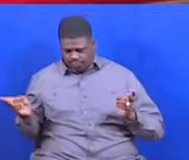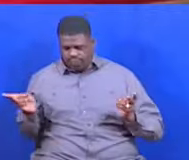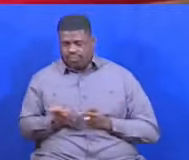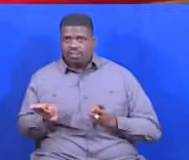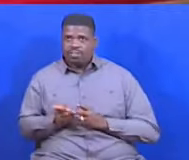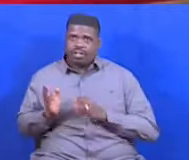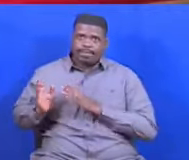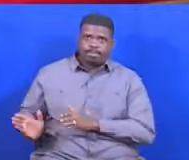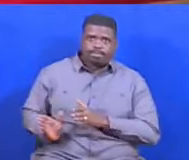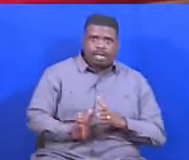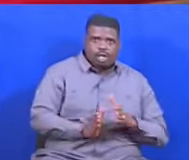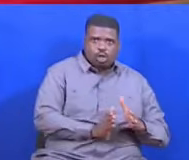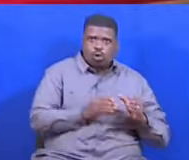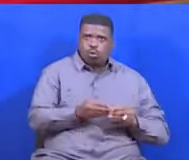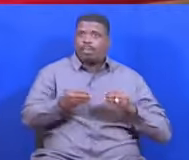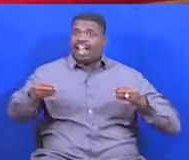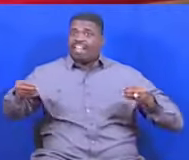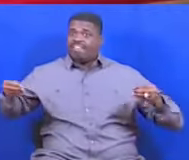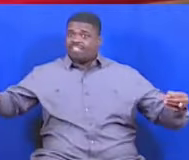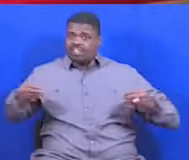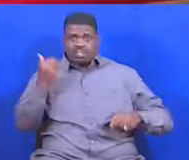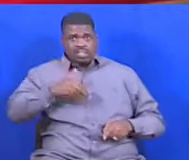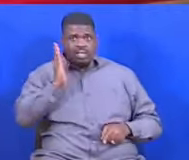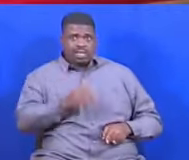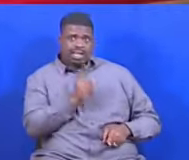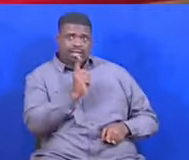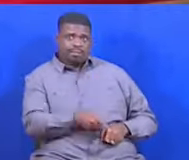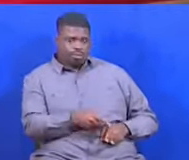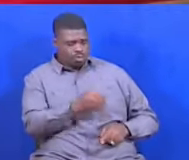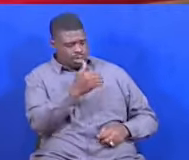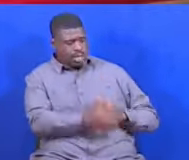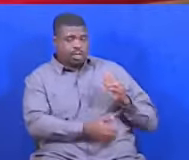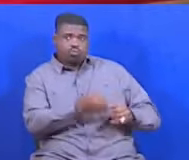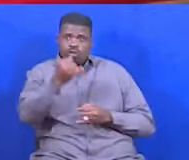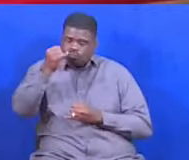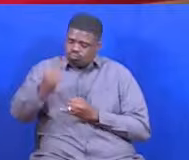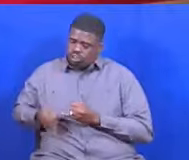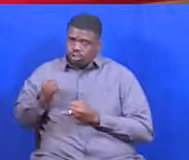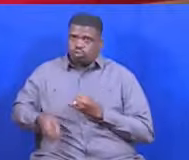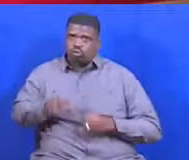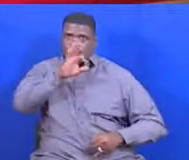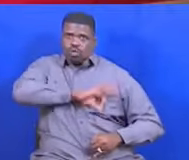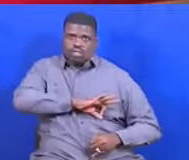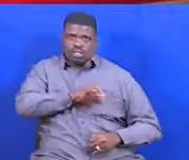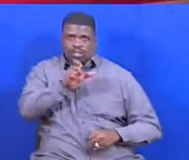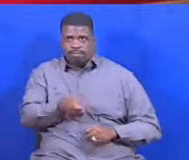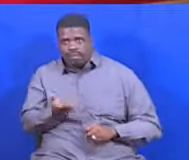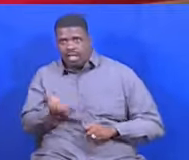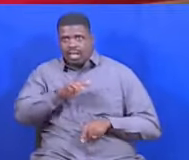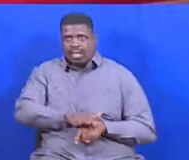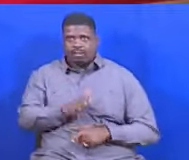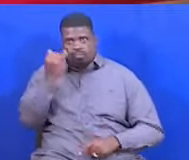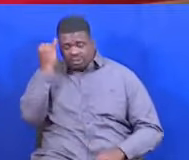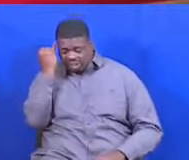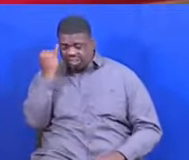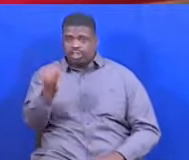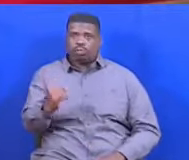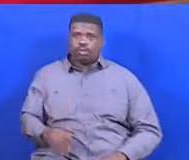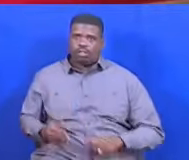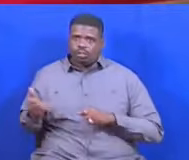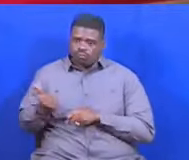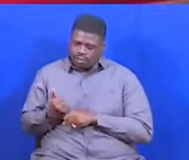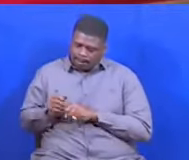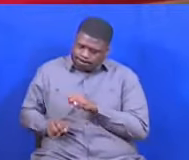upande wa mpango wa muda mrefu, serikali ipo katika hatua za mwisho za kumwajiri mtaalamu mshauri wa kufanya